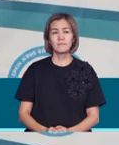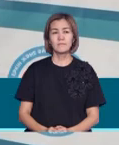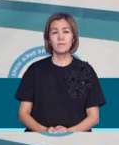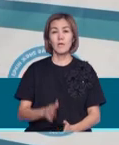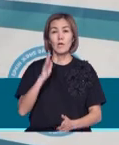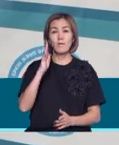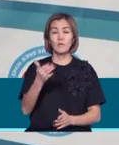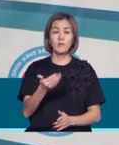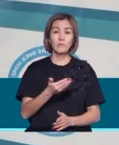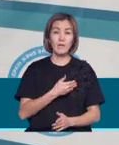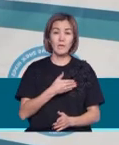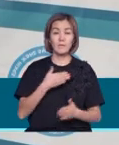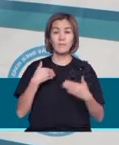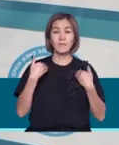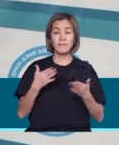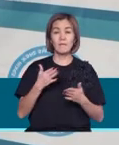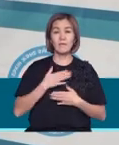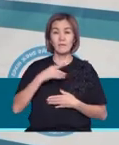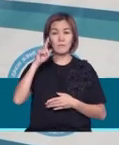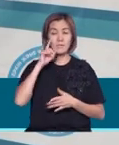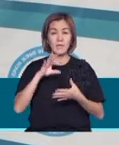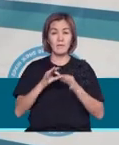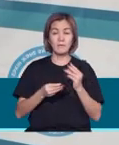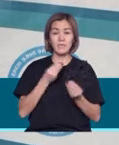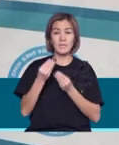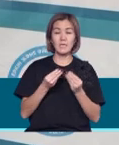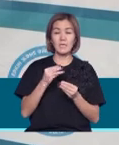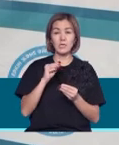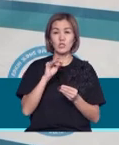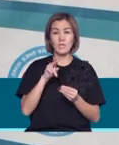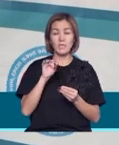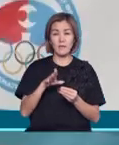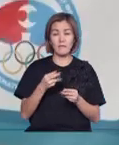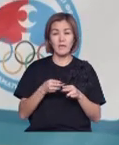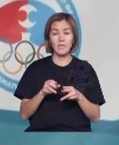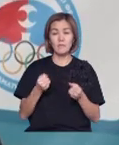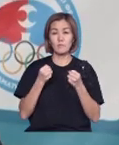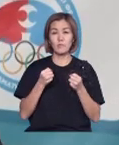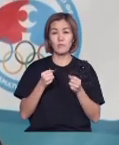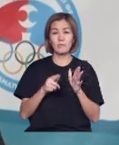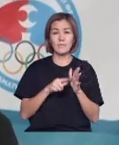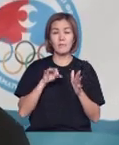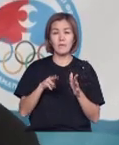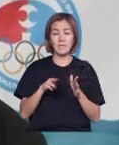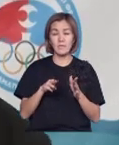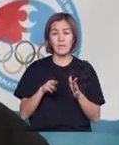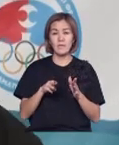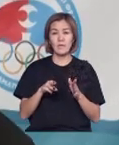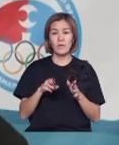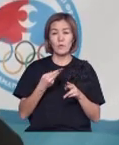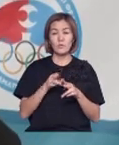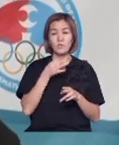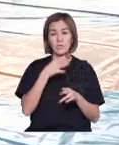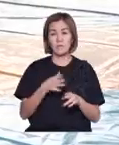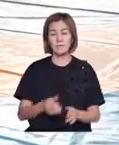В будущем я бы хотел представлять нашу страну на Олимпийских играх, как Деми Ужадраев. Этим спортом занимаюсь уже 7 лет, и мне очень нравится.